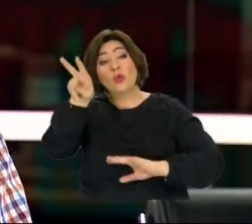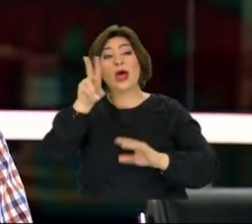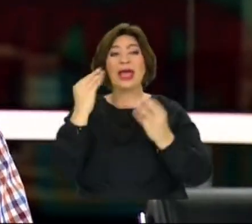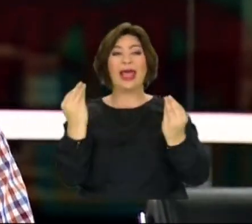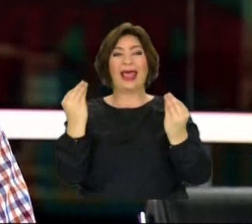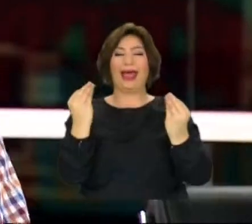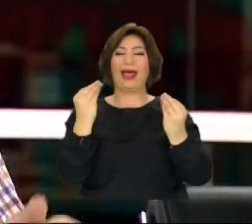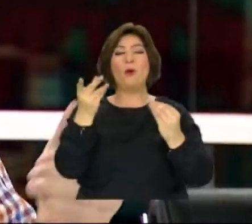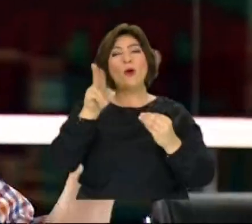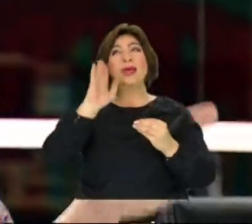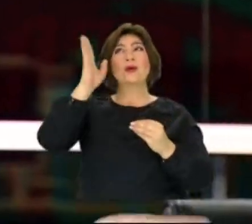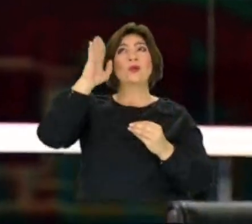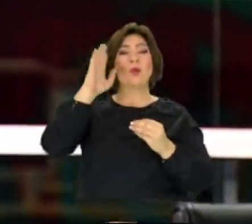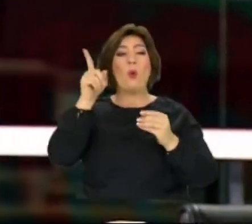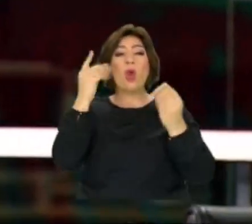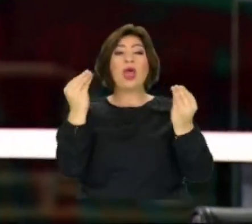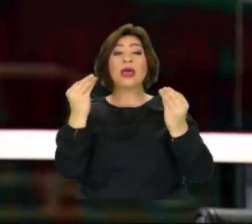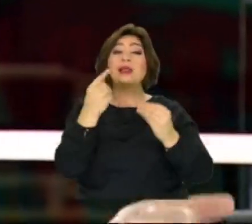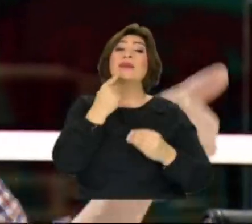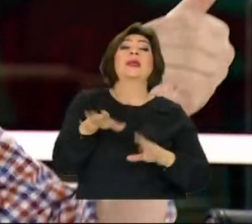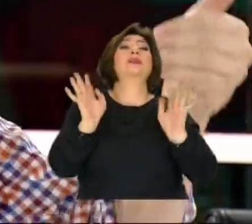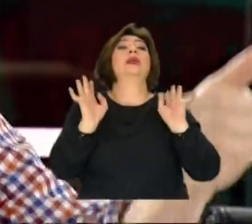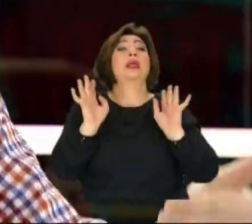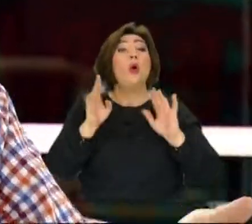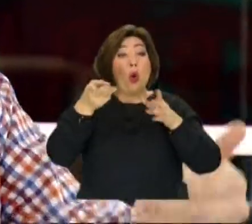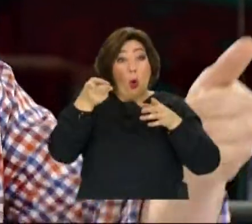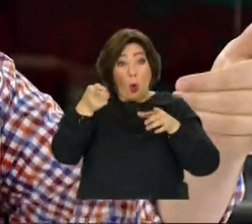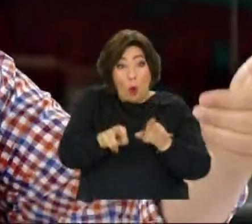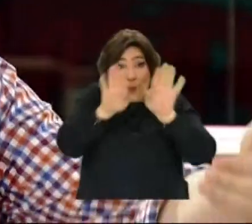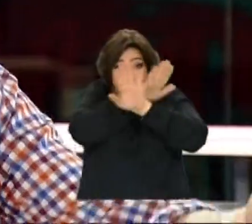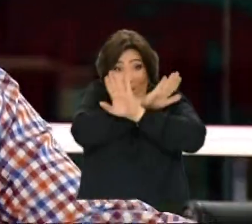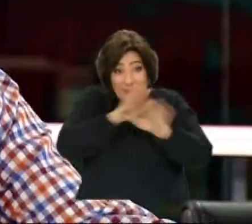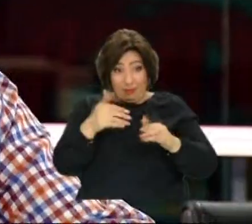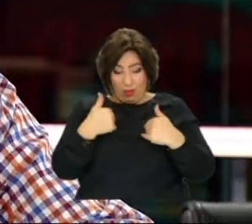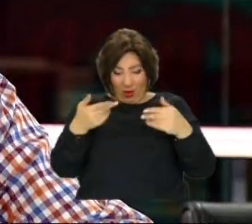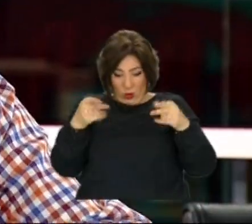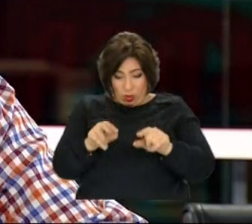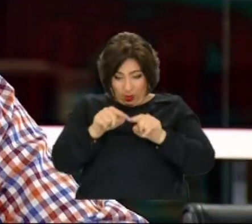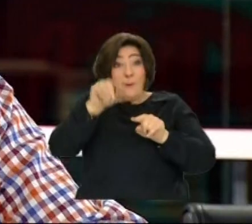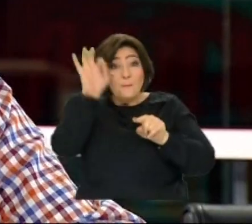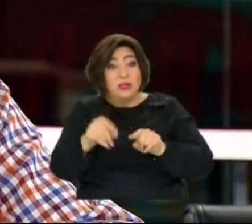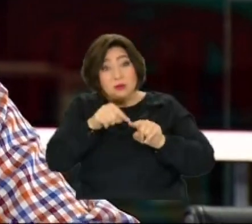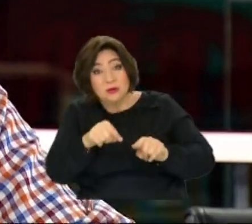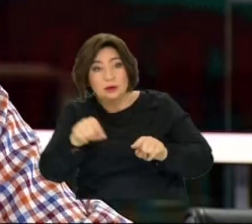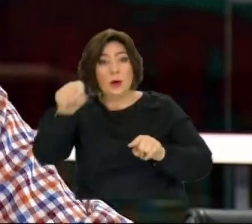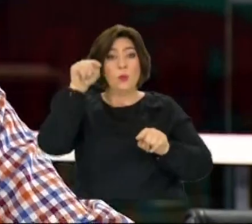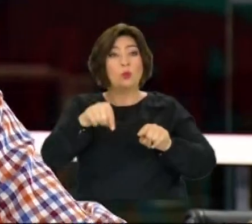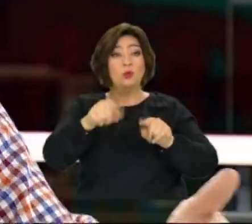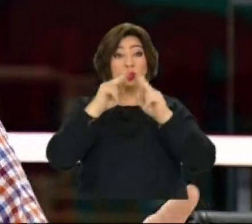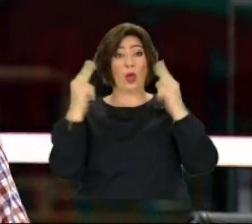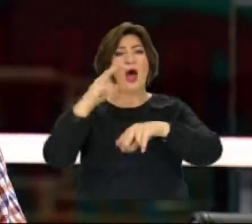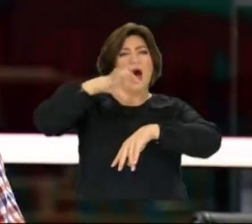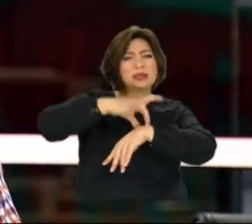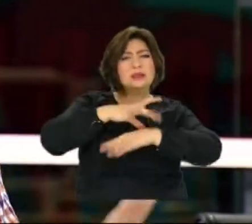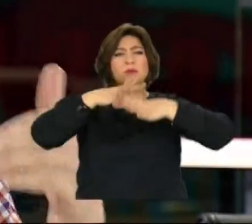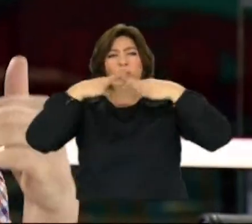göstergesi değildir. Ha. Emre'nin anlattığı kısım ölüm anı başladığı anda olan bir şey. Yani bu dünyadaki hastalık veyahut